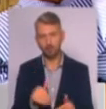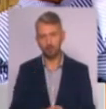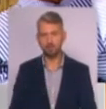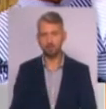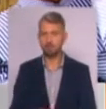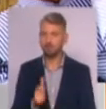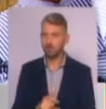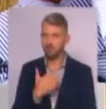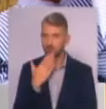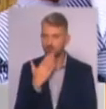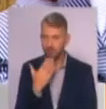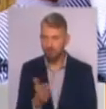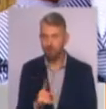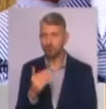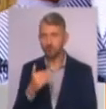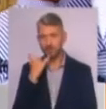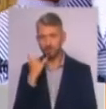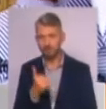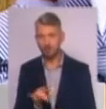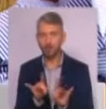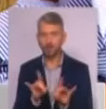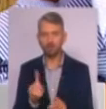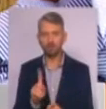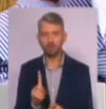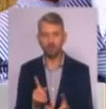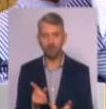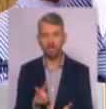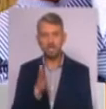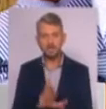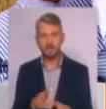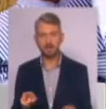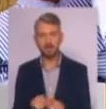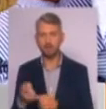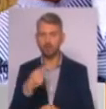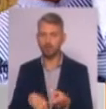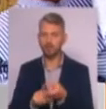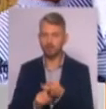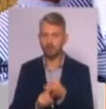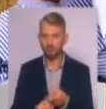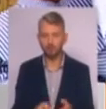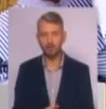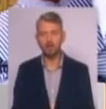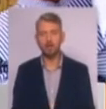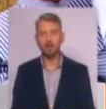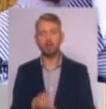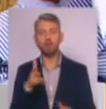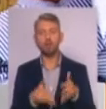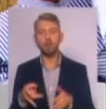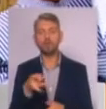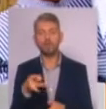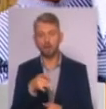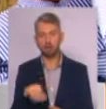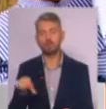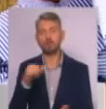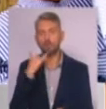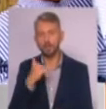Дуже дякую вам, пані Лілія, за те, що ви зателефонували, розказали, що дійсно є такий зворотній зв'язок. Нагадаю ще раз, будь ласка, Оболонський район,